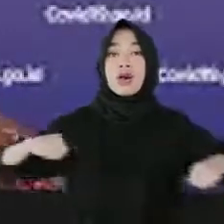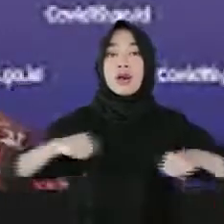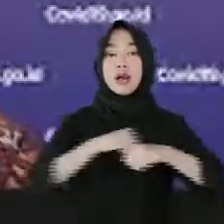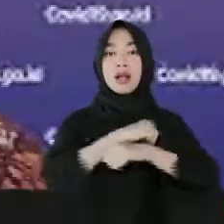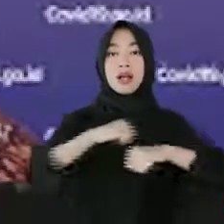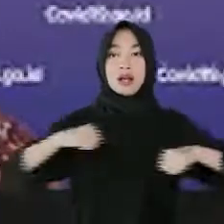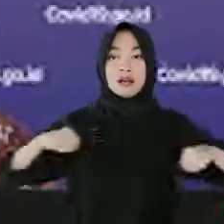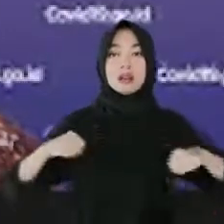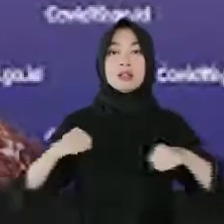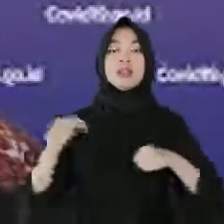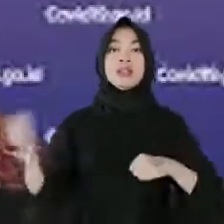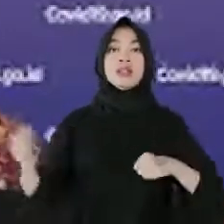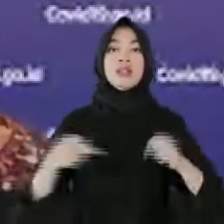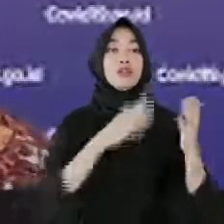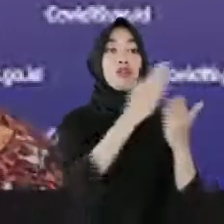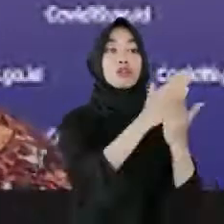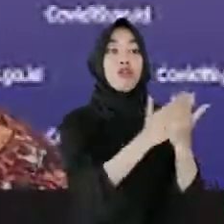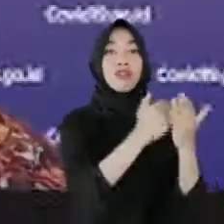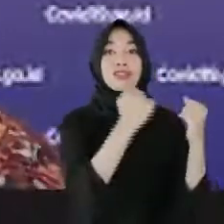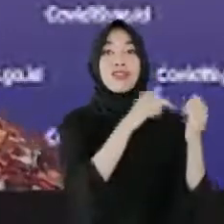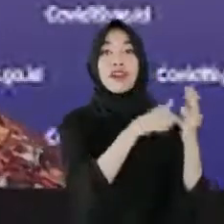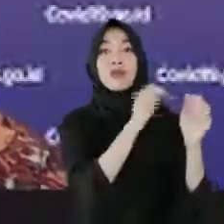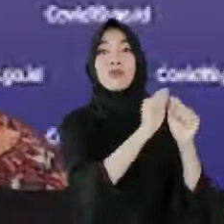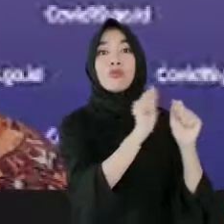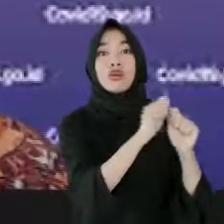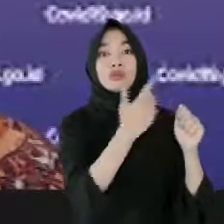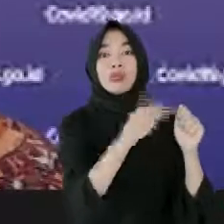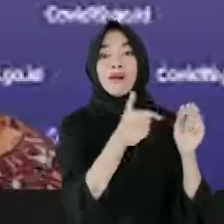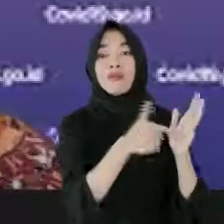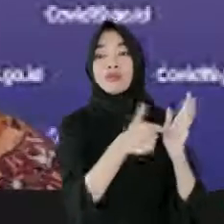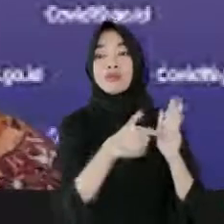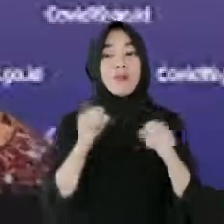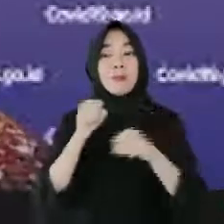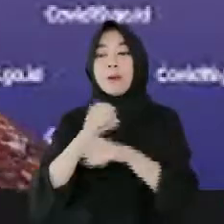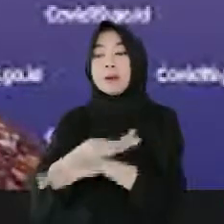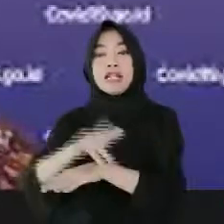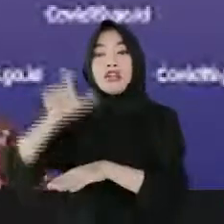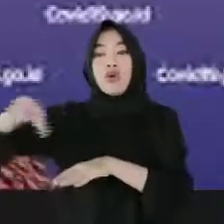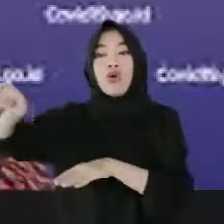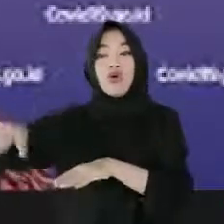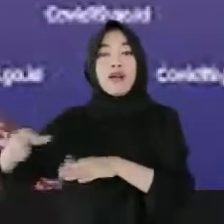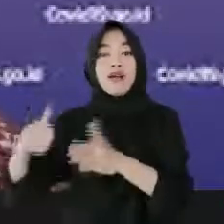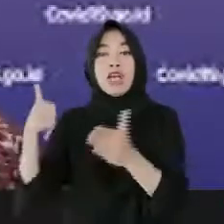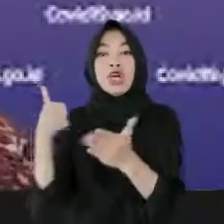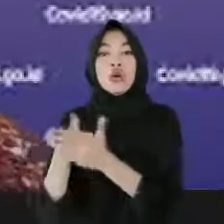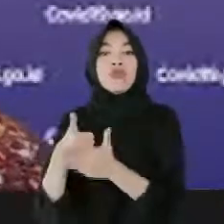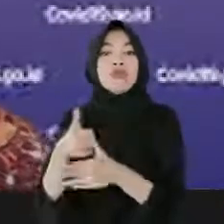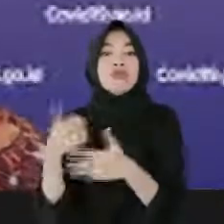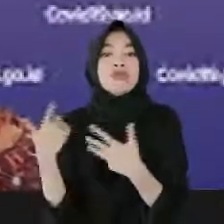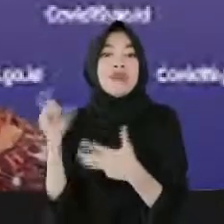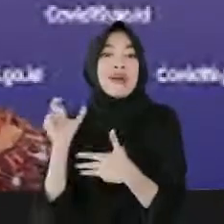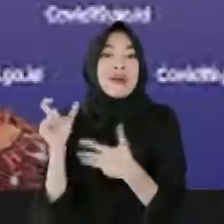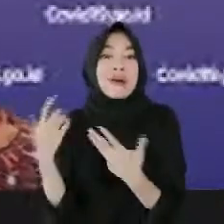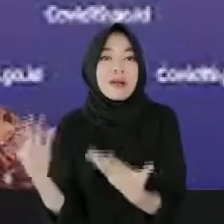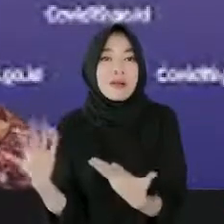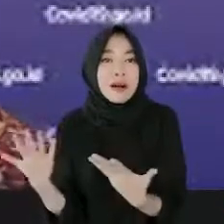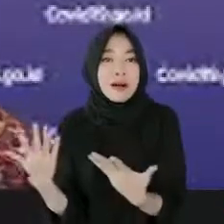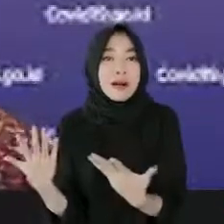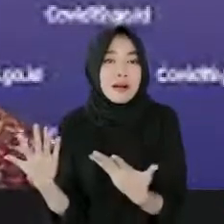bisa benar-benar diterapkan secara tertib dia disiplin terhadap seluruh